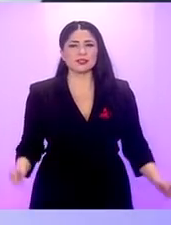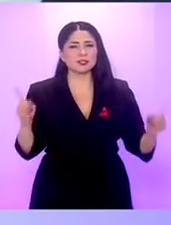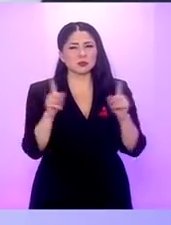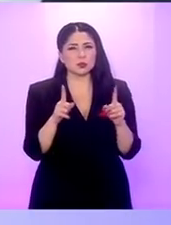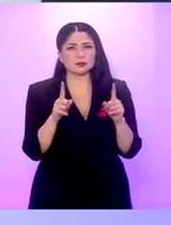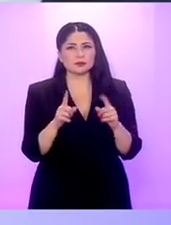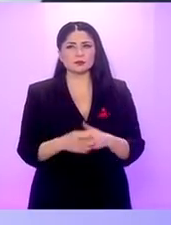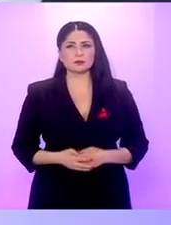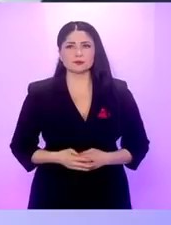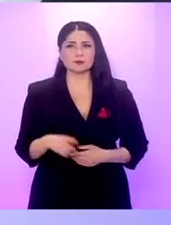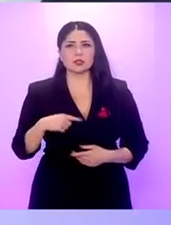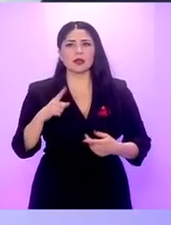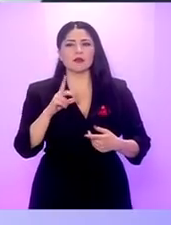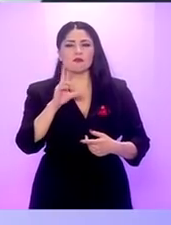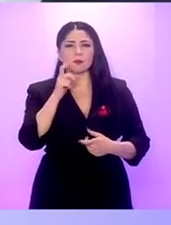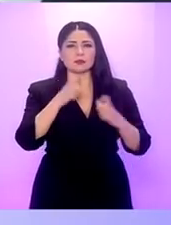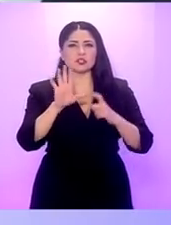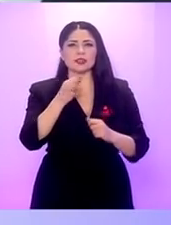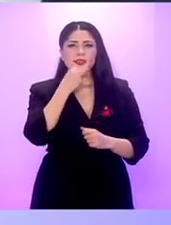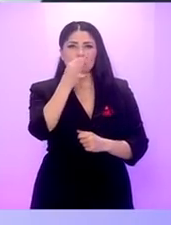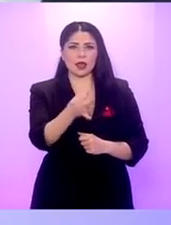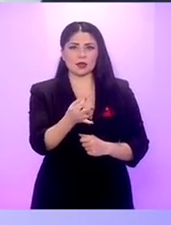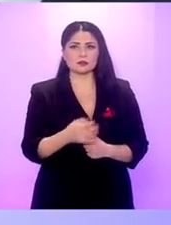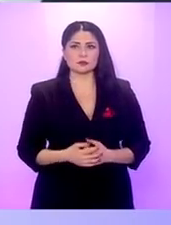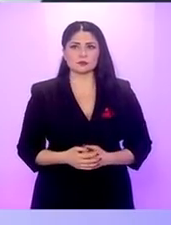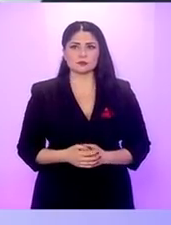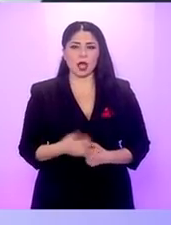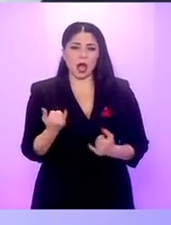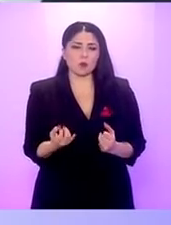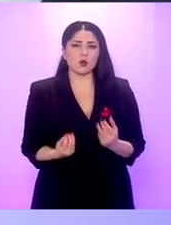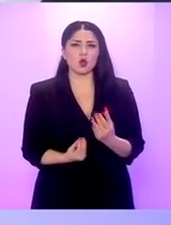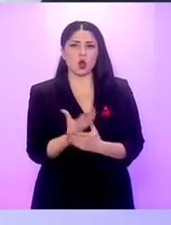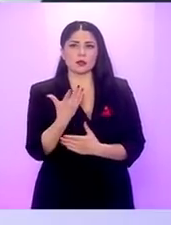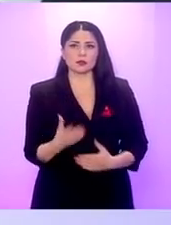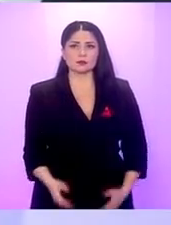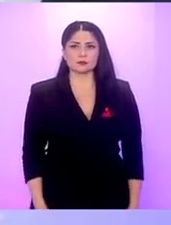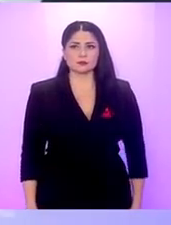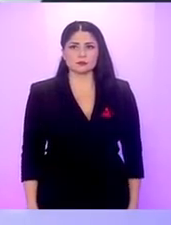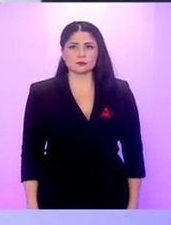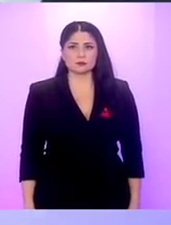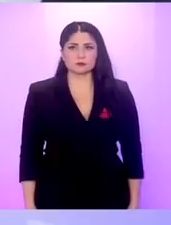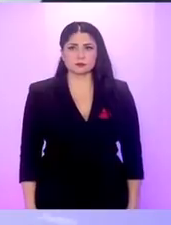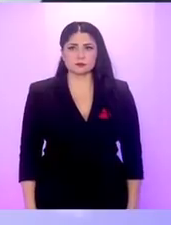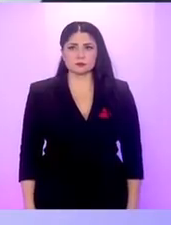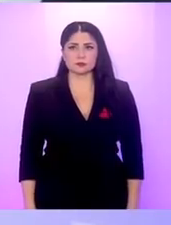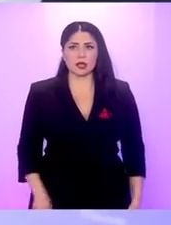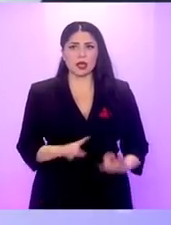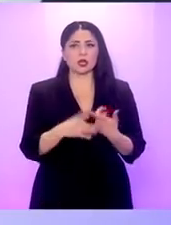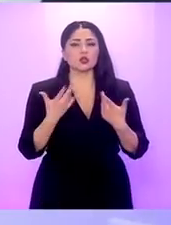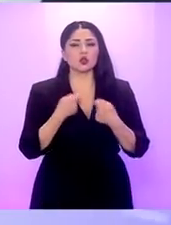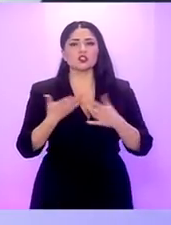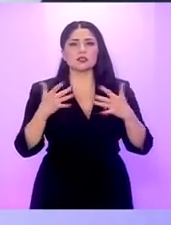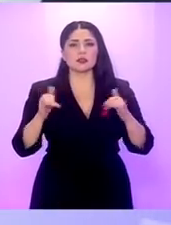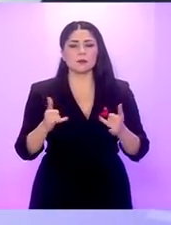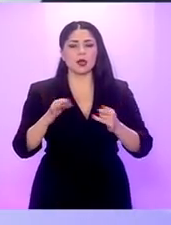domnule Vulceanu, pentru că ne referim la aceste declarații, pentru că sunt cele mai proaspete în ceea ce privește tot ce se întâmplă în coaliția